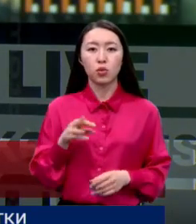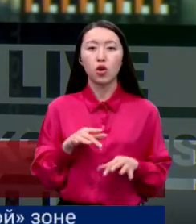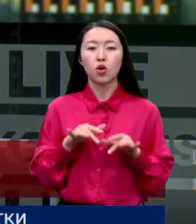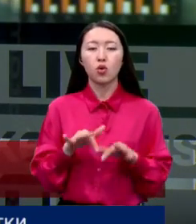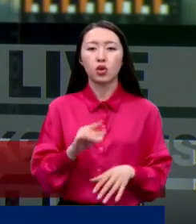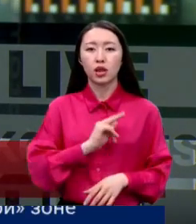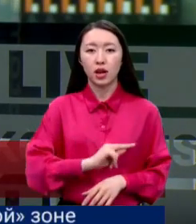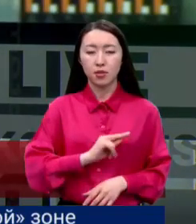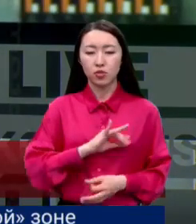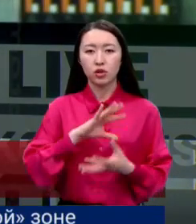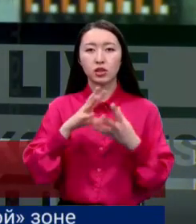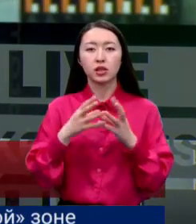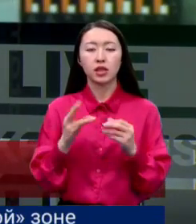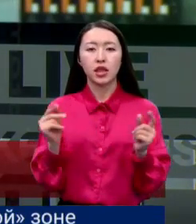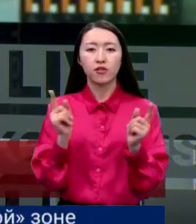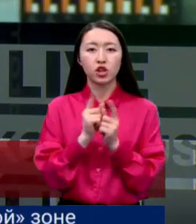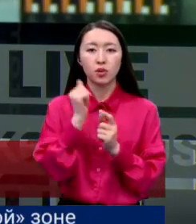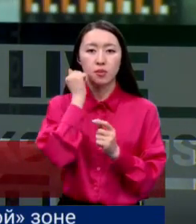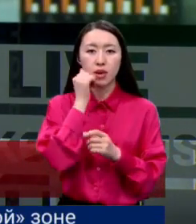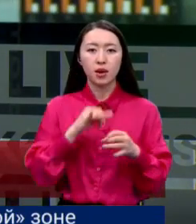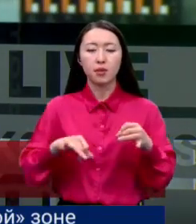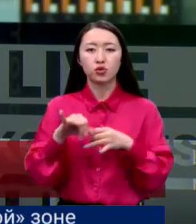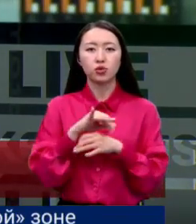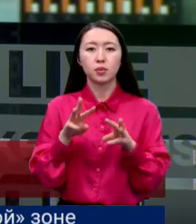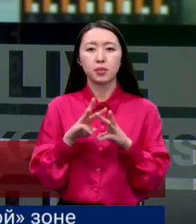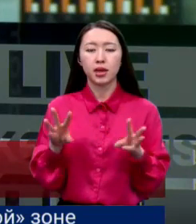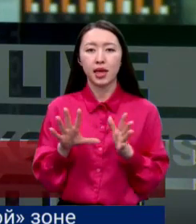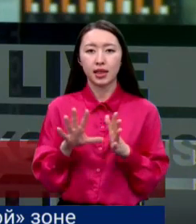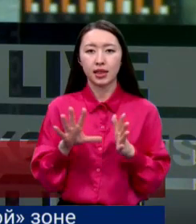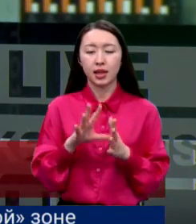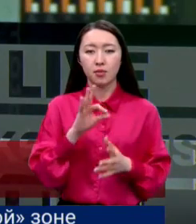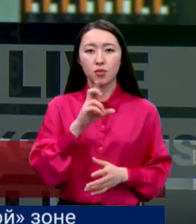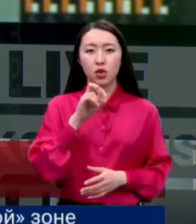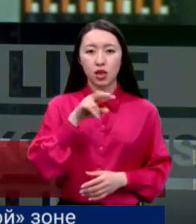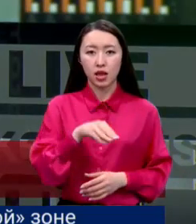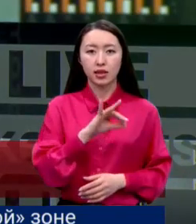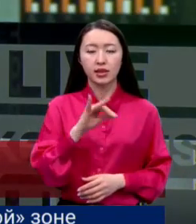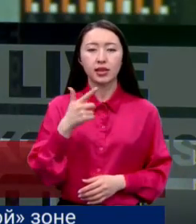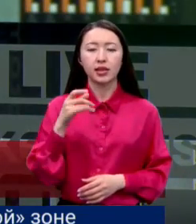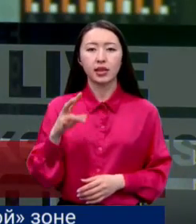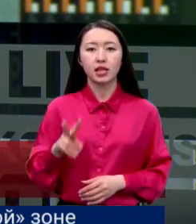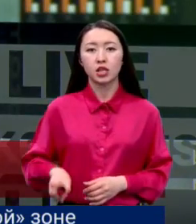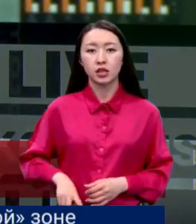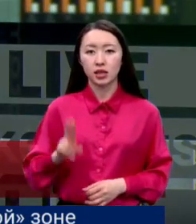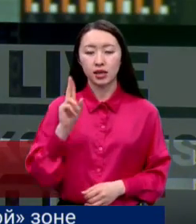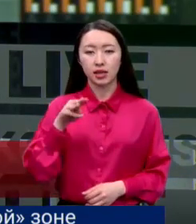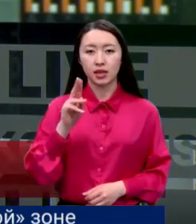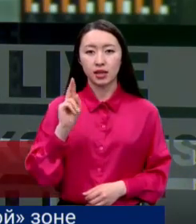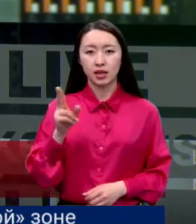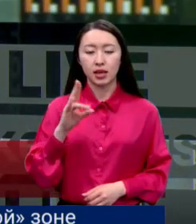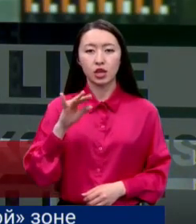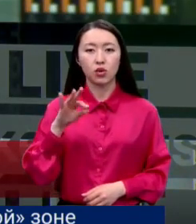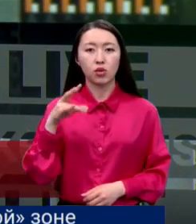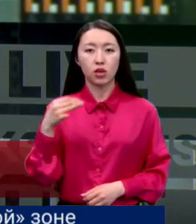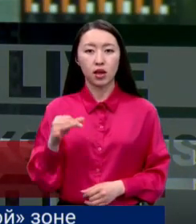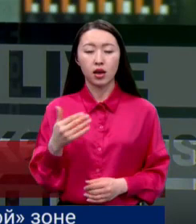их завершения на встрече в Москве обсудили министр энергетики Казахстана Булат Акчулаков и гендиректор КТК Николай Горбань.